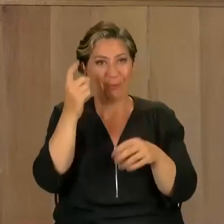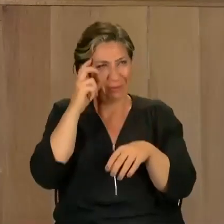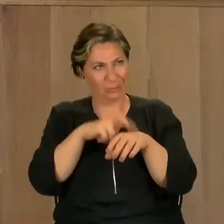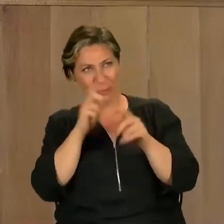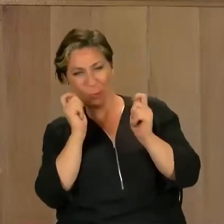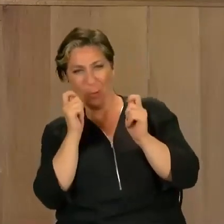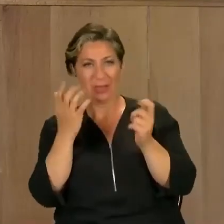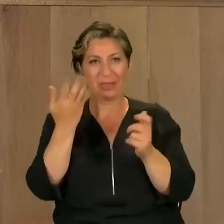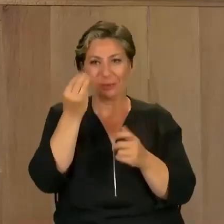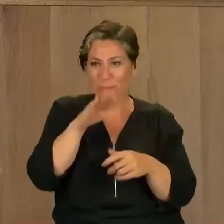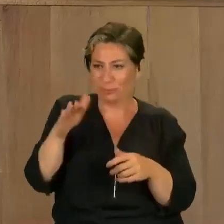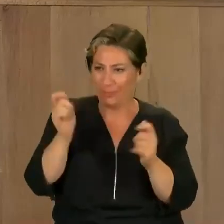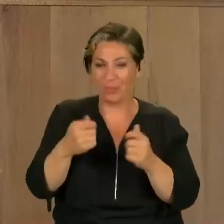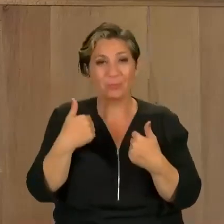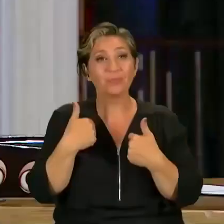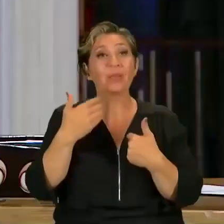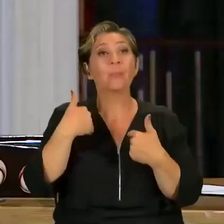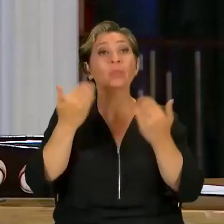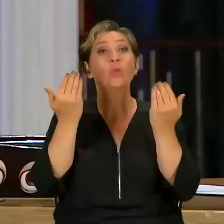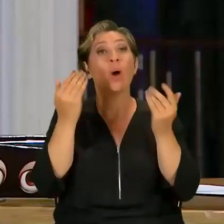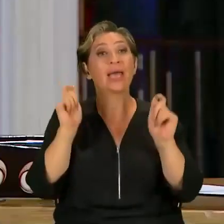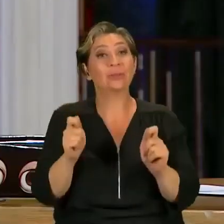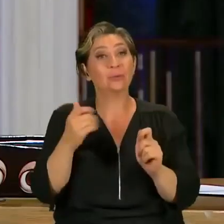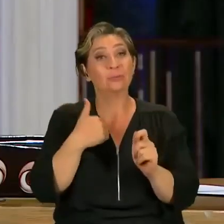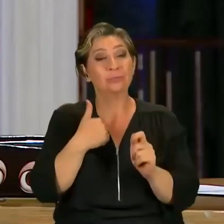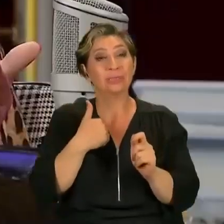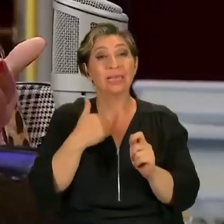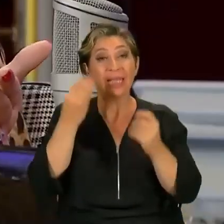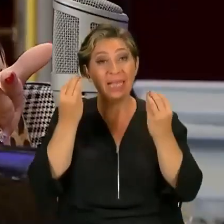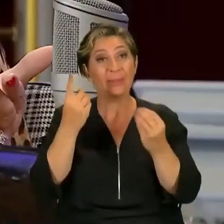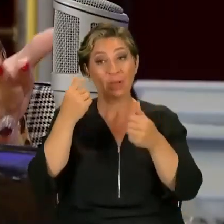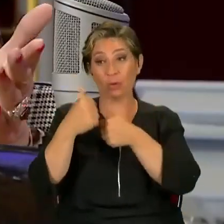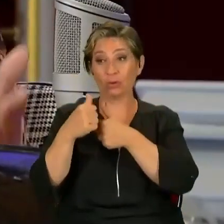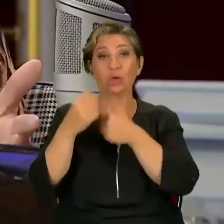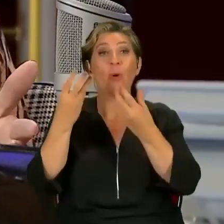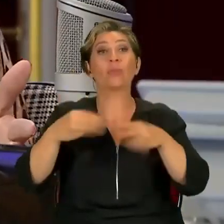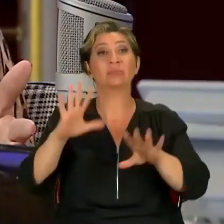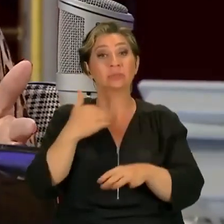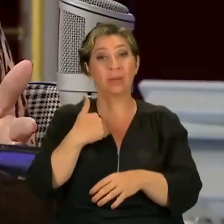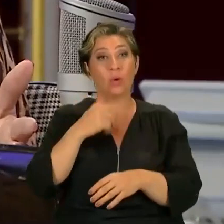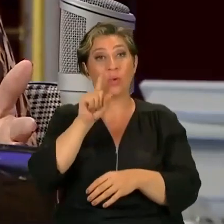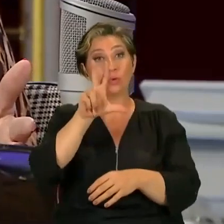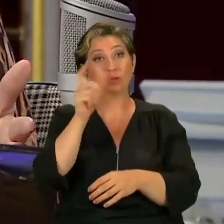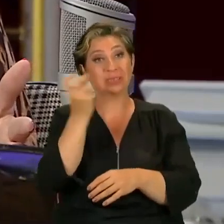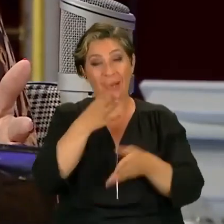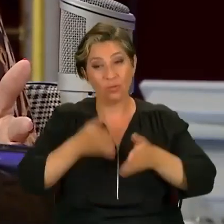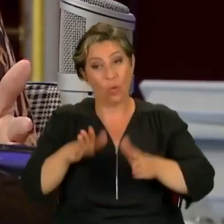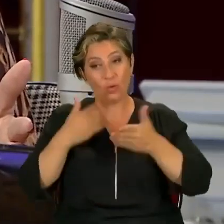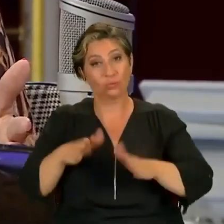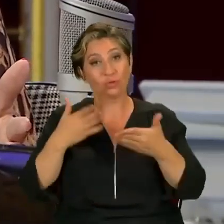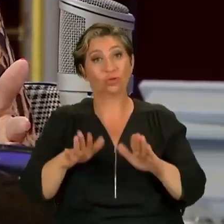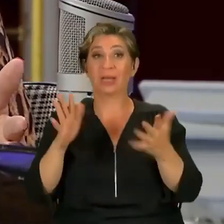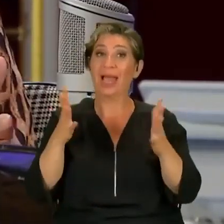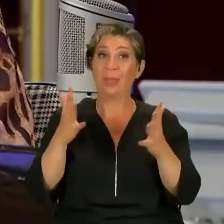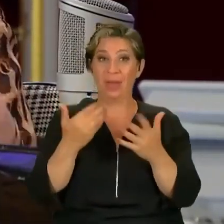insan bir şey yapar ya. Ulan kaç tane yaptık? Hayır, ben dua ediyorum Okan'cığım. Yani iyi ki iyi bir kocam olmamış. Ben 13 tane falan doğururmuşum